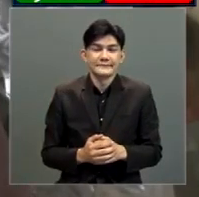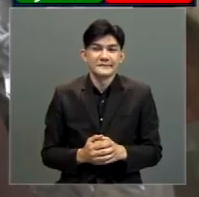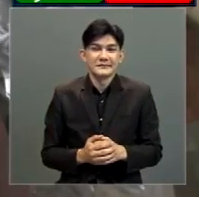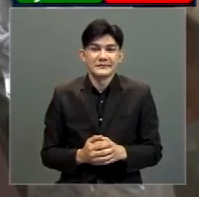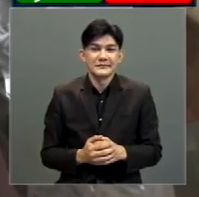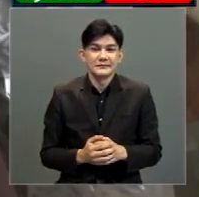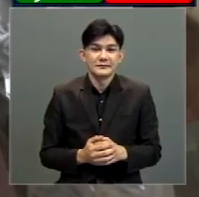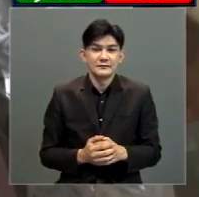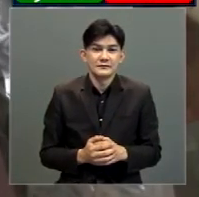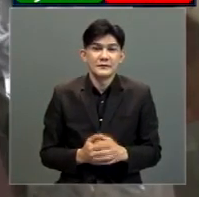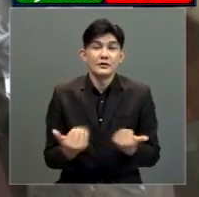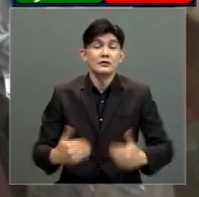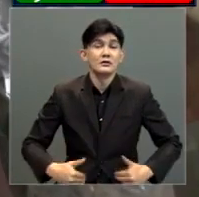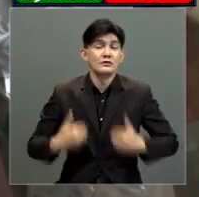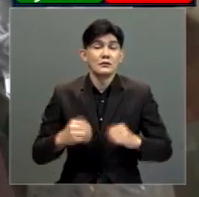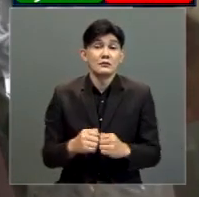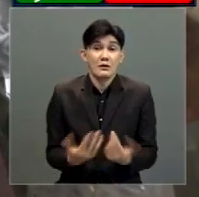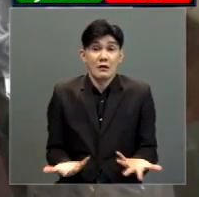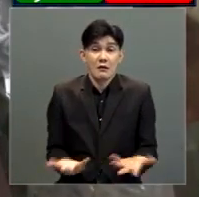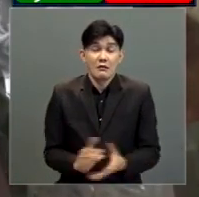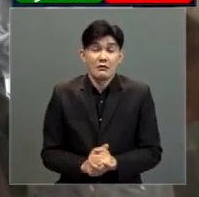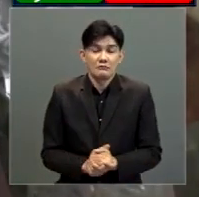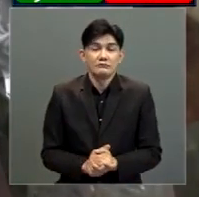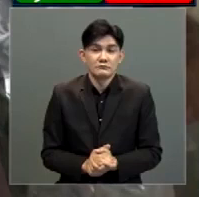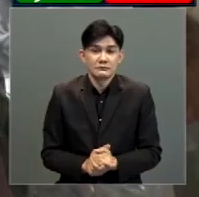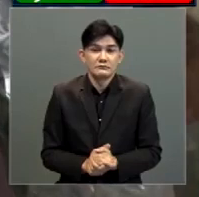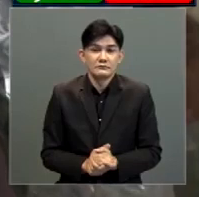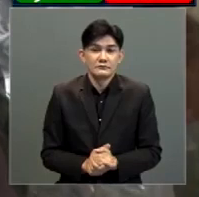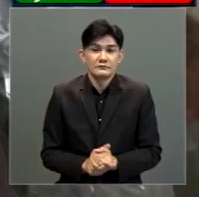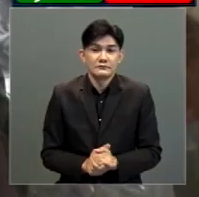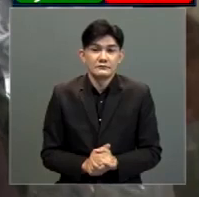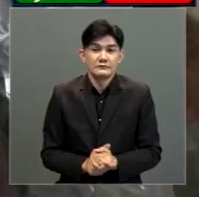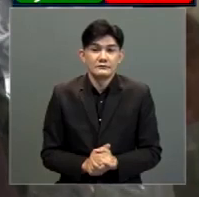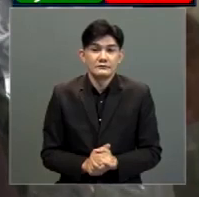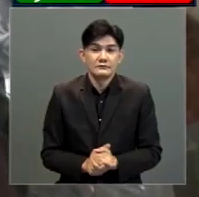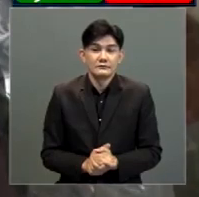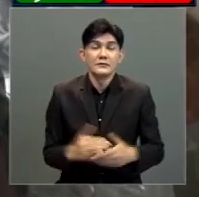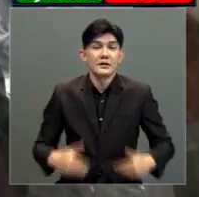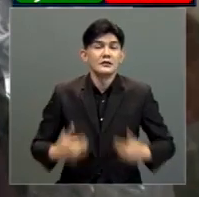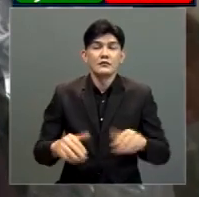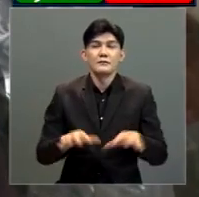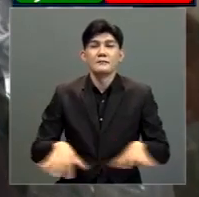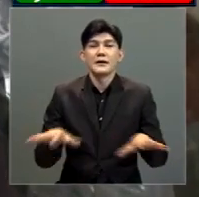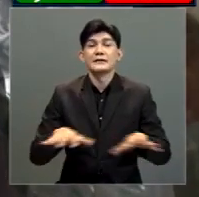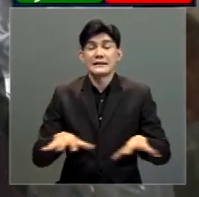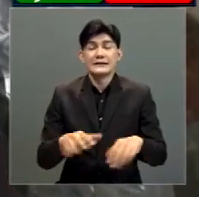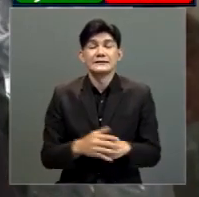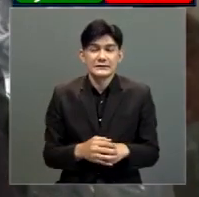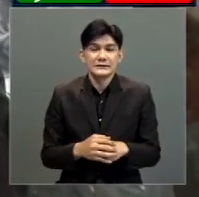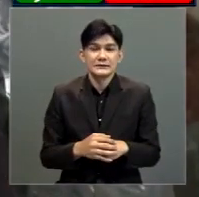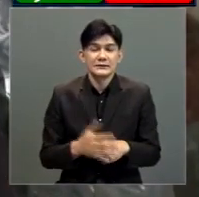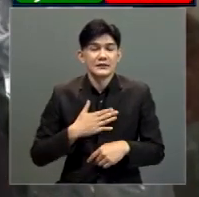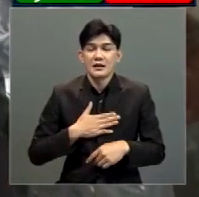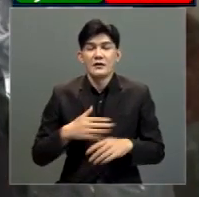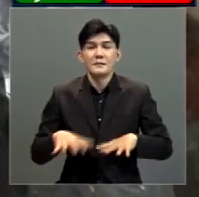คือในช่วงนี้เราใช้ชีวิตยังไงบ้าง ก็ใช้ชีวิตยังไงก็คือใช้ชีวิตปกติของ